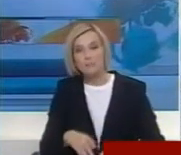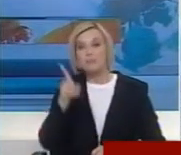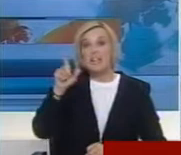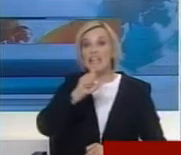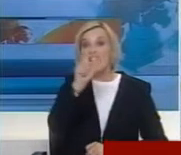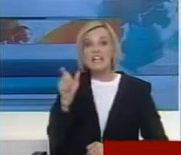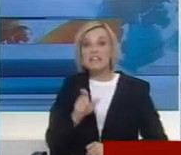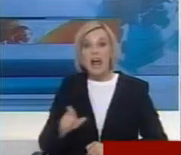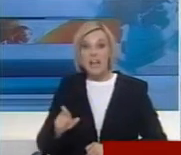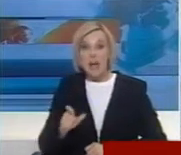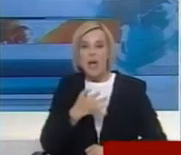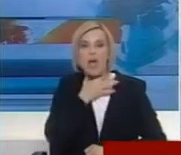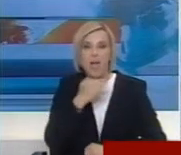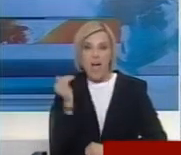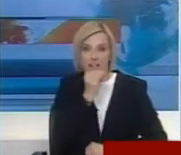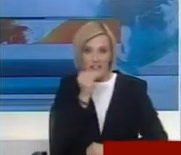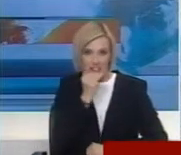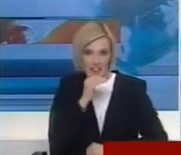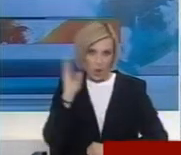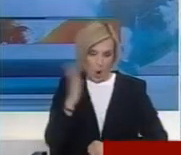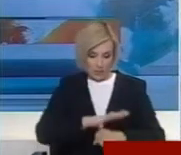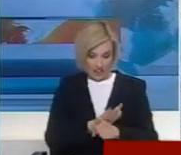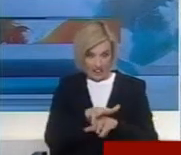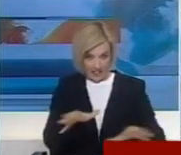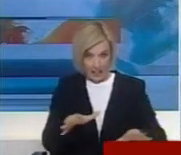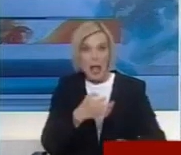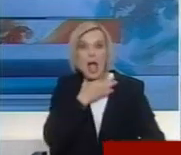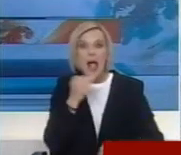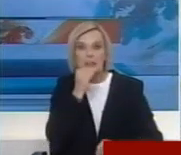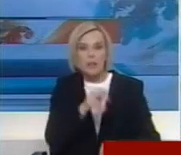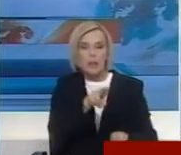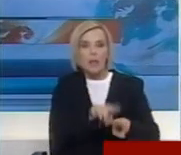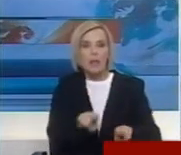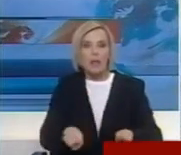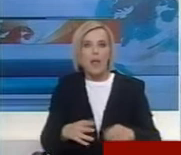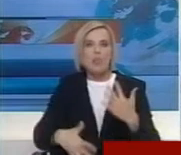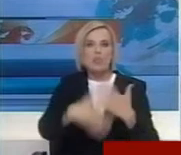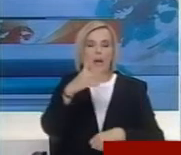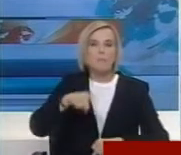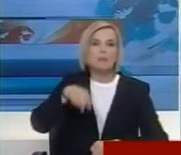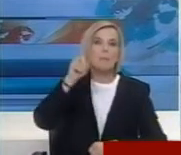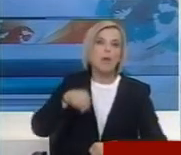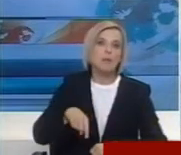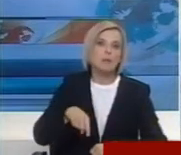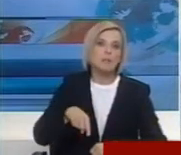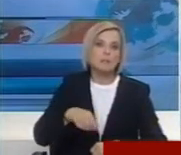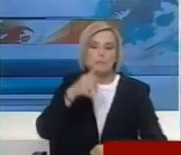χρόνος νοσηλείας στην εντατική για ένα ασθενή με τη νέα νόσο είναι 15 μέρες, με το ελάχιστο να είναι 10 μέρες.